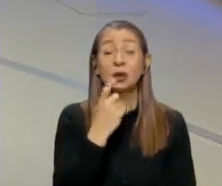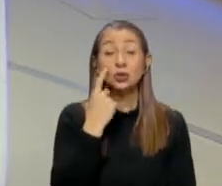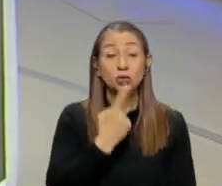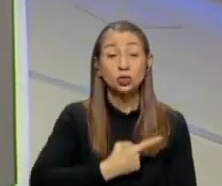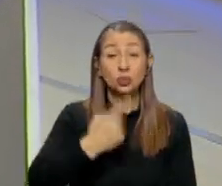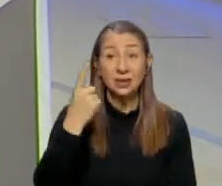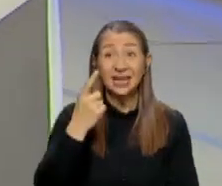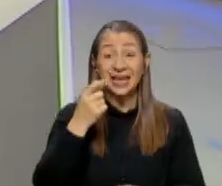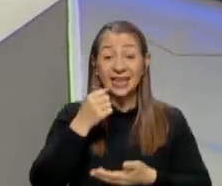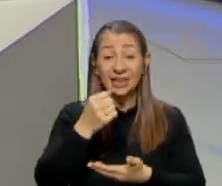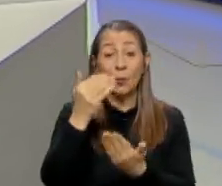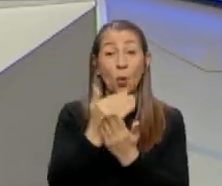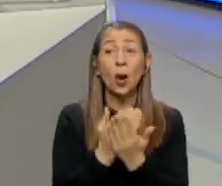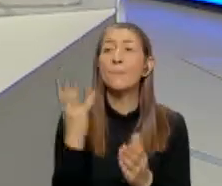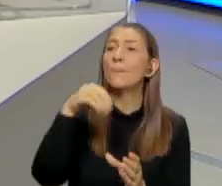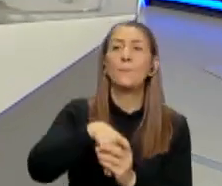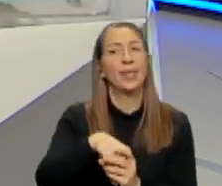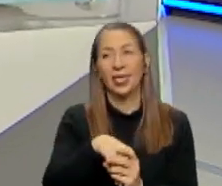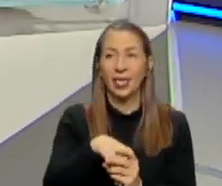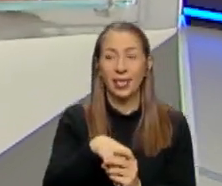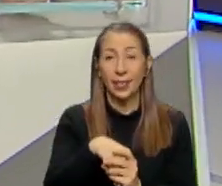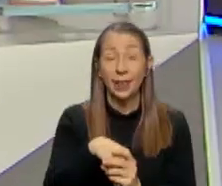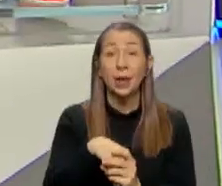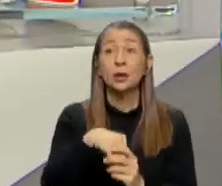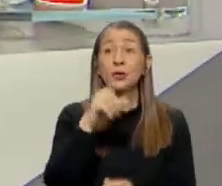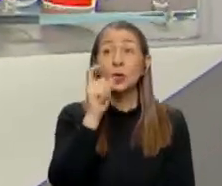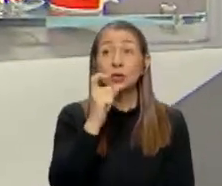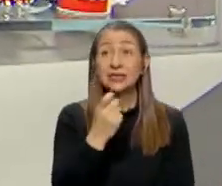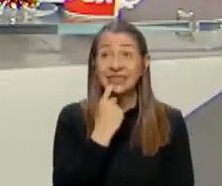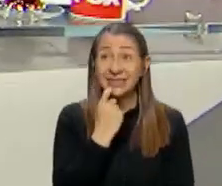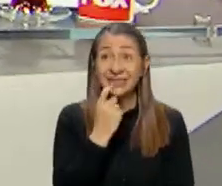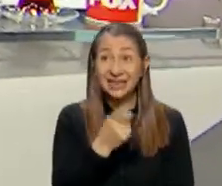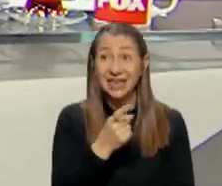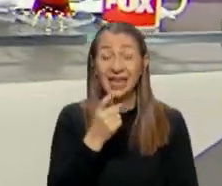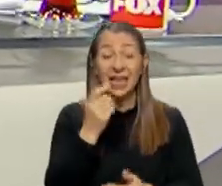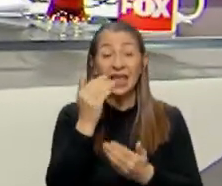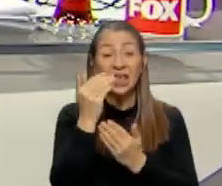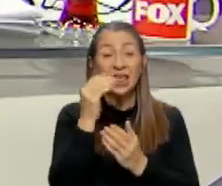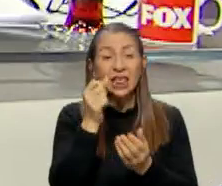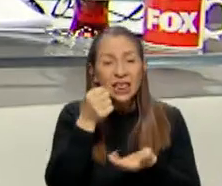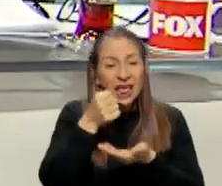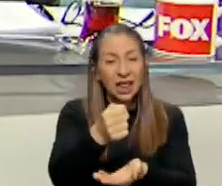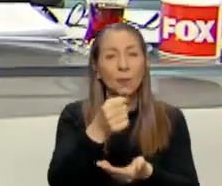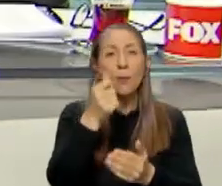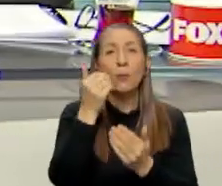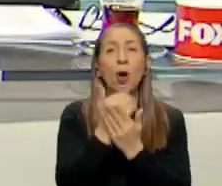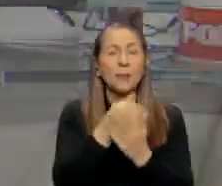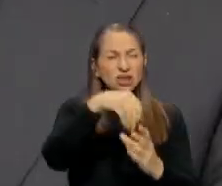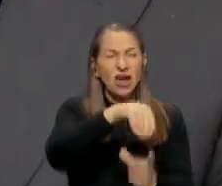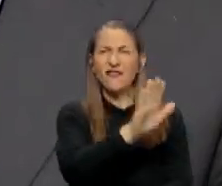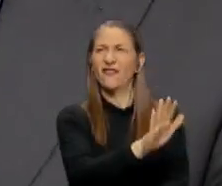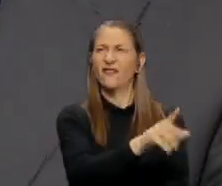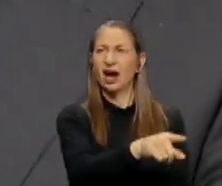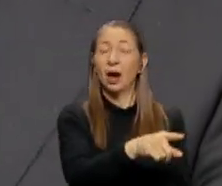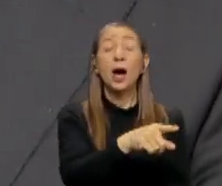cumhurbaşkanlığının yatırım programını alınmış yani 9 yıldır yatırım programında duruyor orada ve